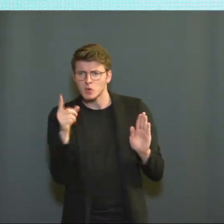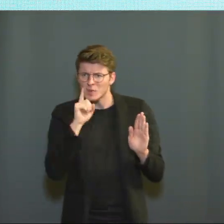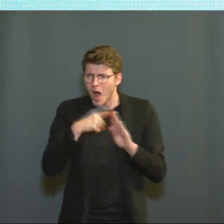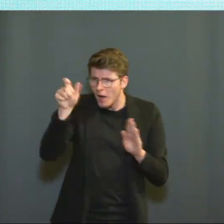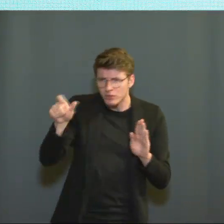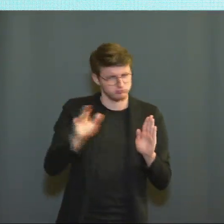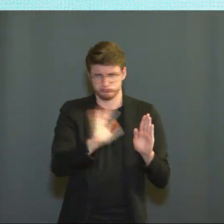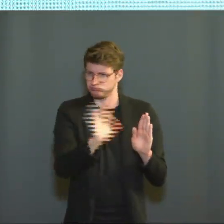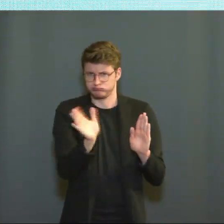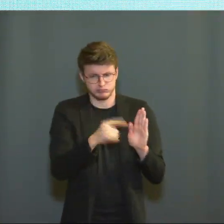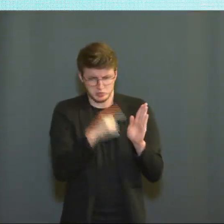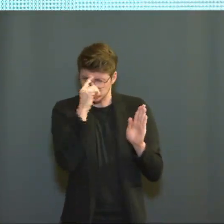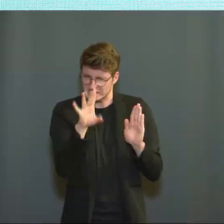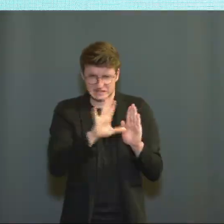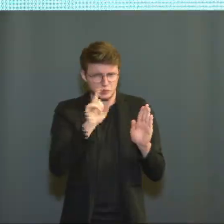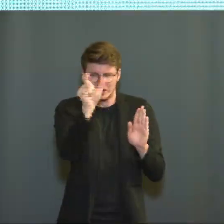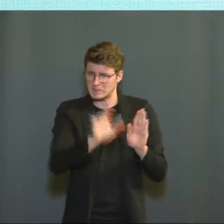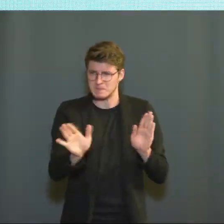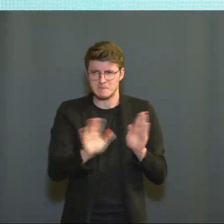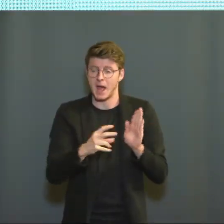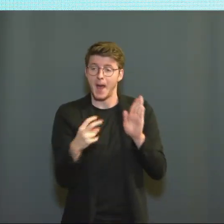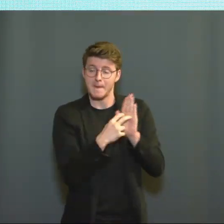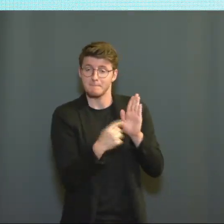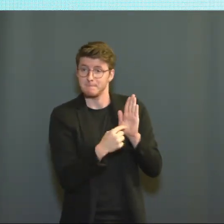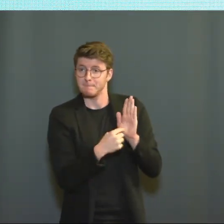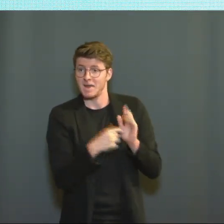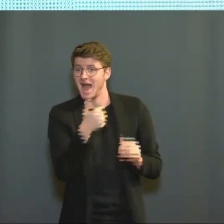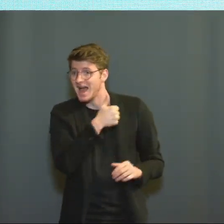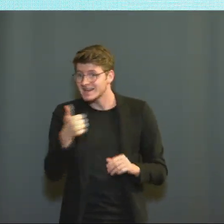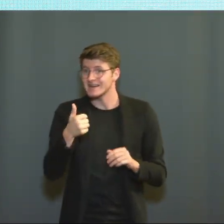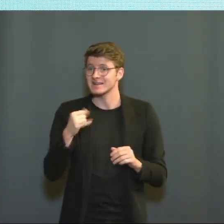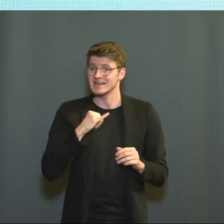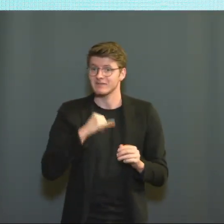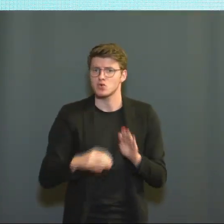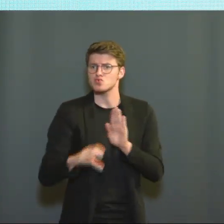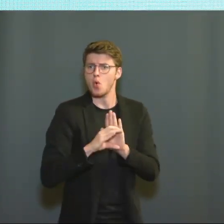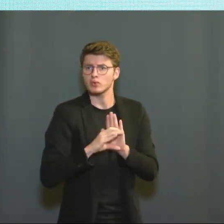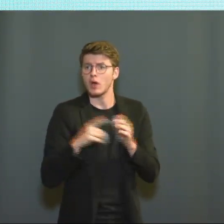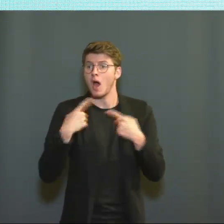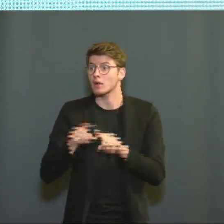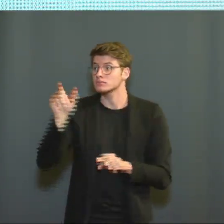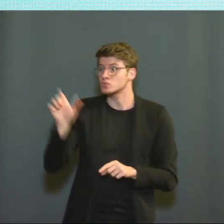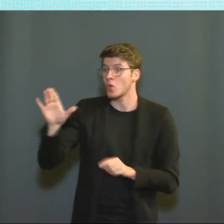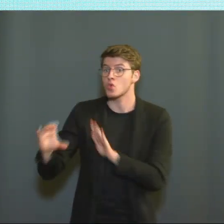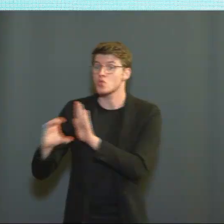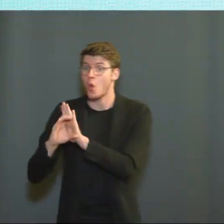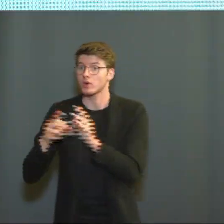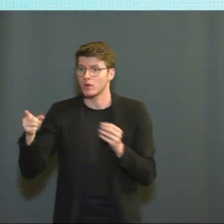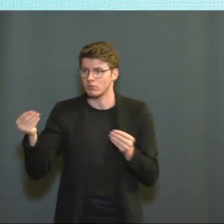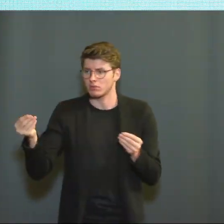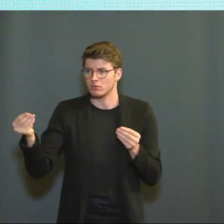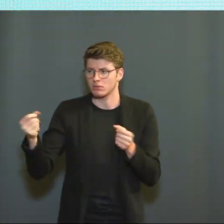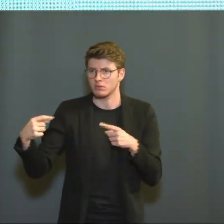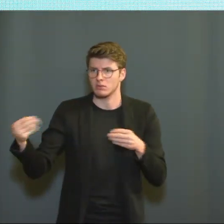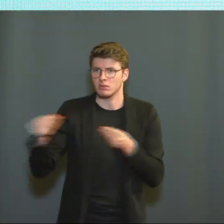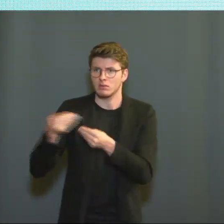contact komt. De app wisselt enkel willekeurige codes uit met andere personen die de app gebruiken en dichter in